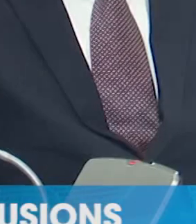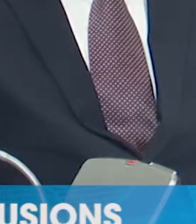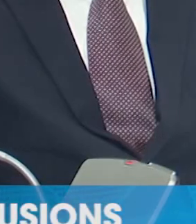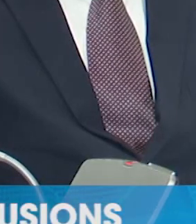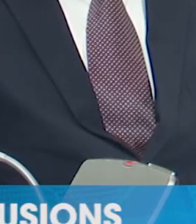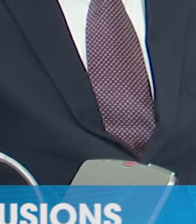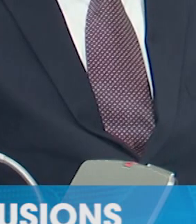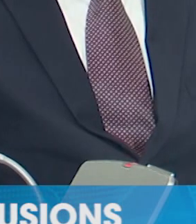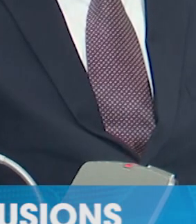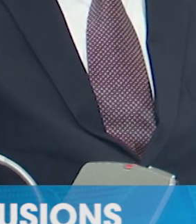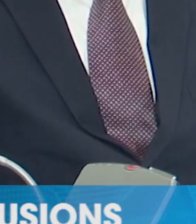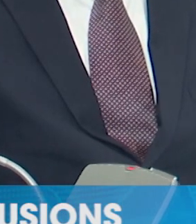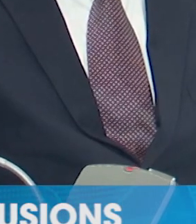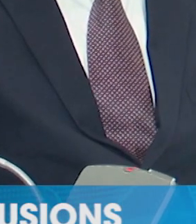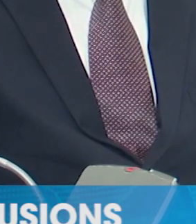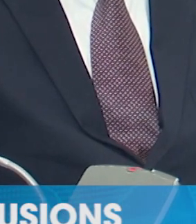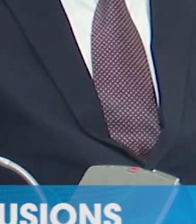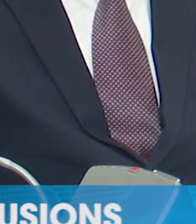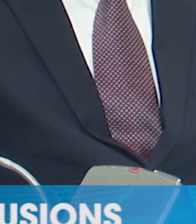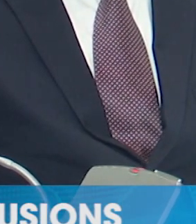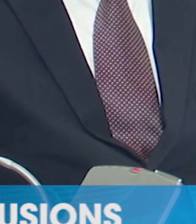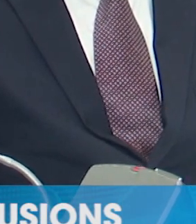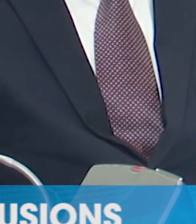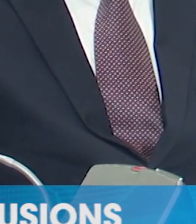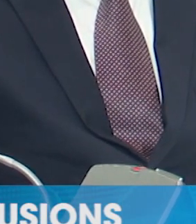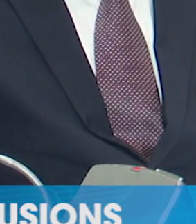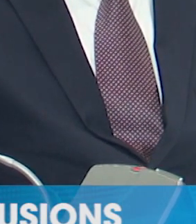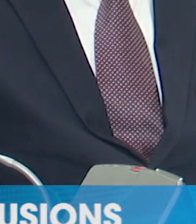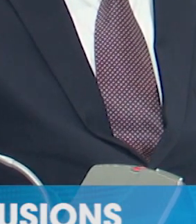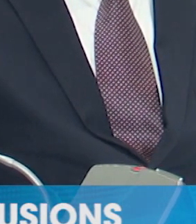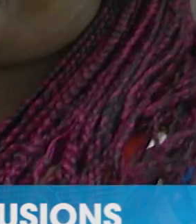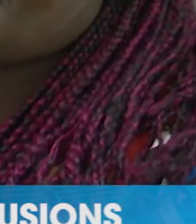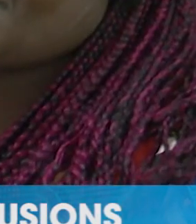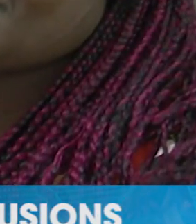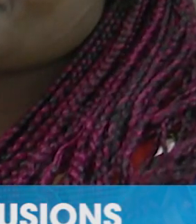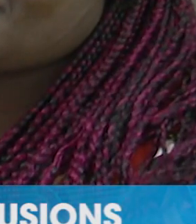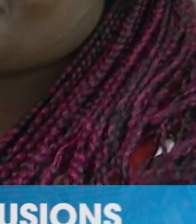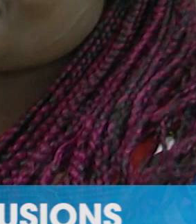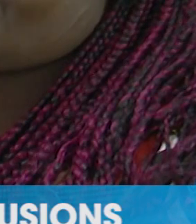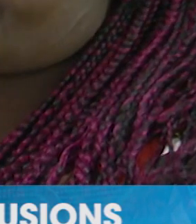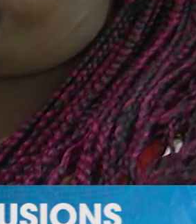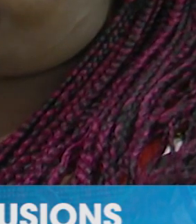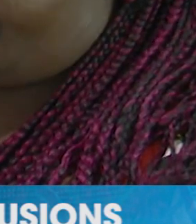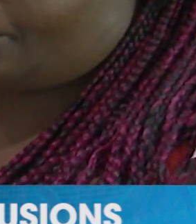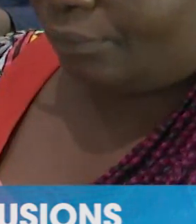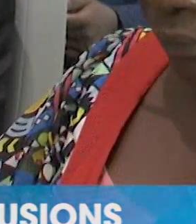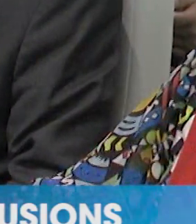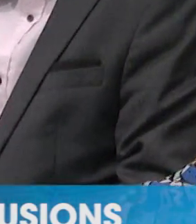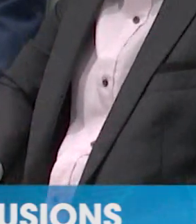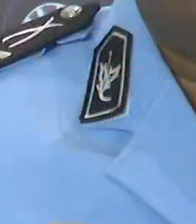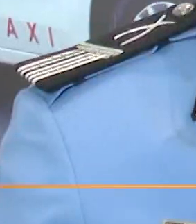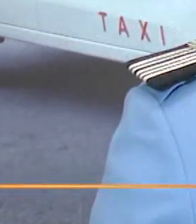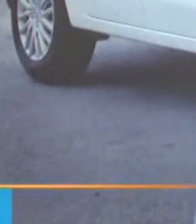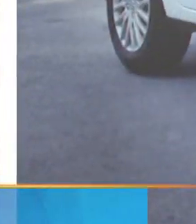janvier dernier ont été livrés. Si une enquête toxicologique est encore en cours, il ressort déjà que l'accident a été causé par